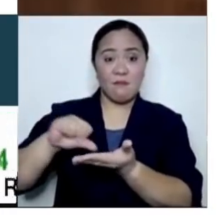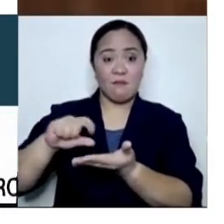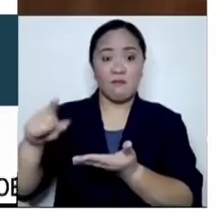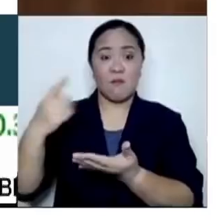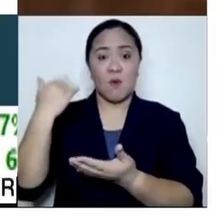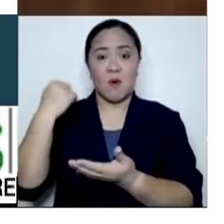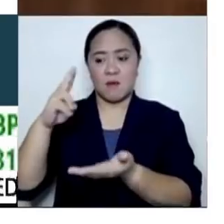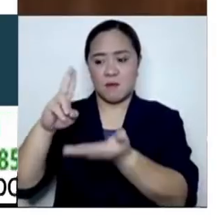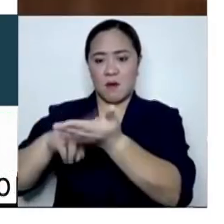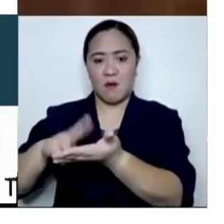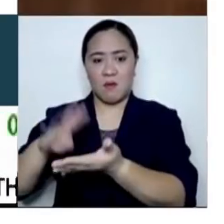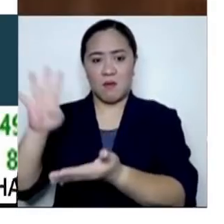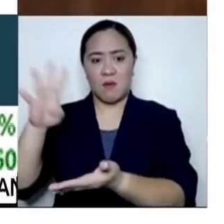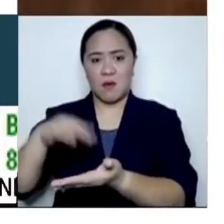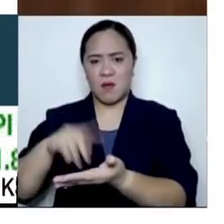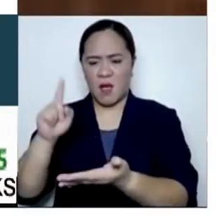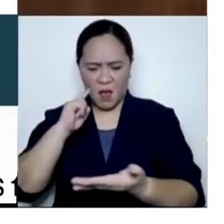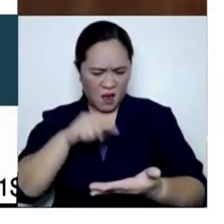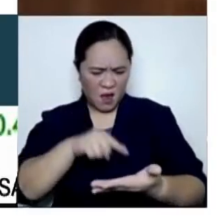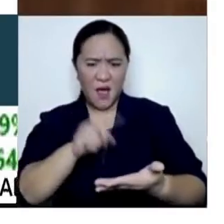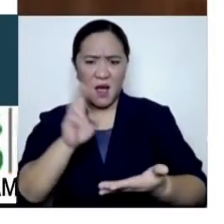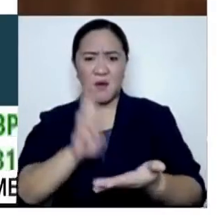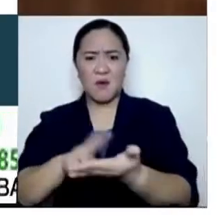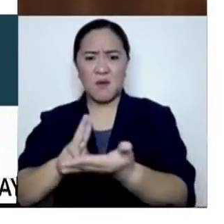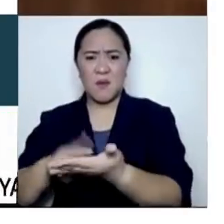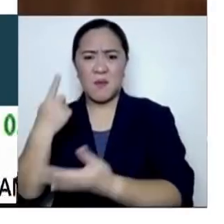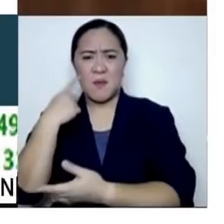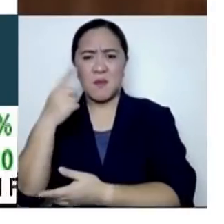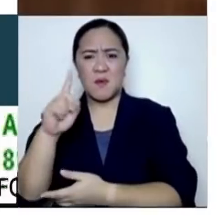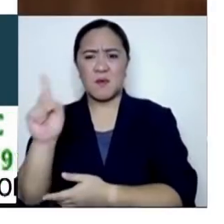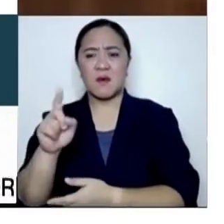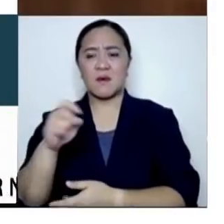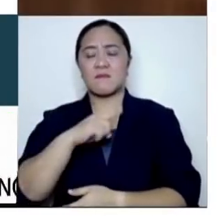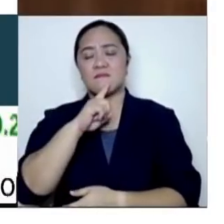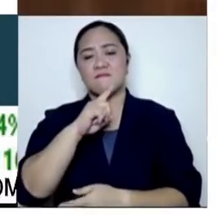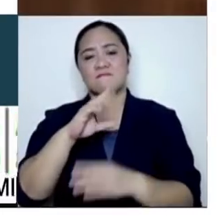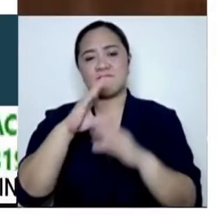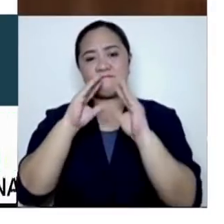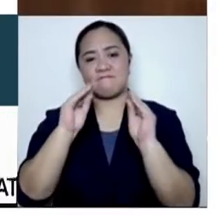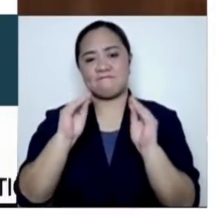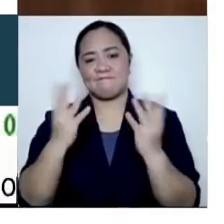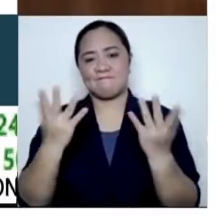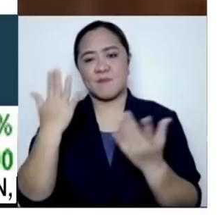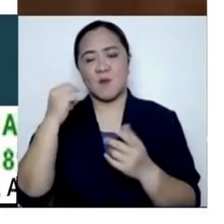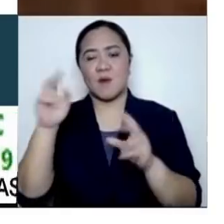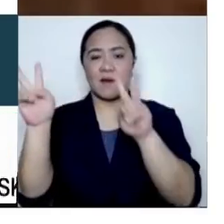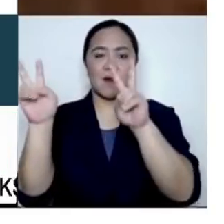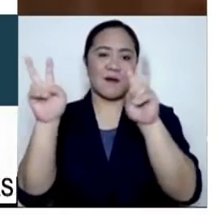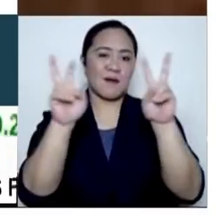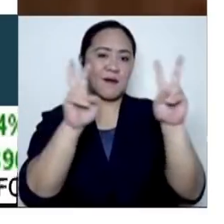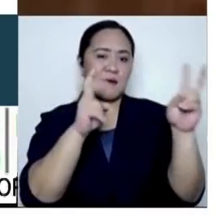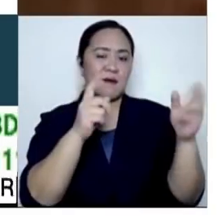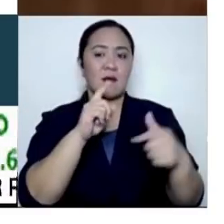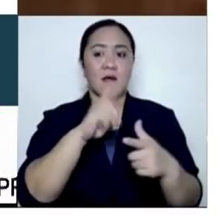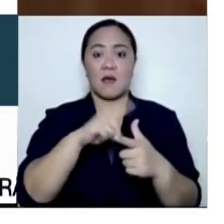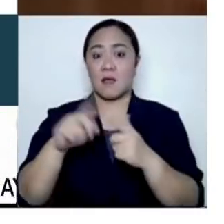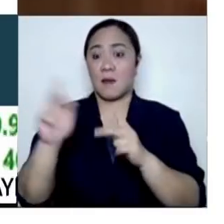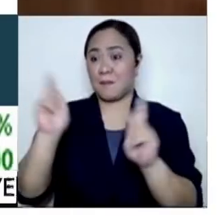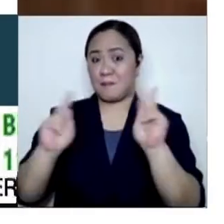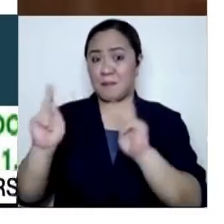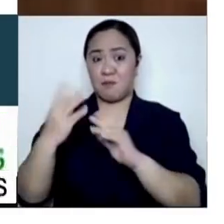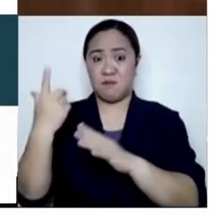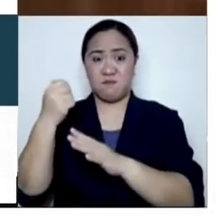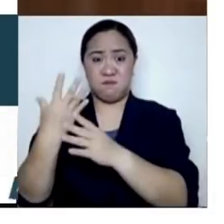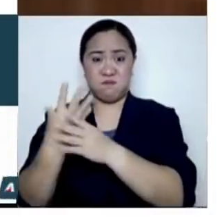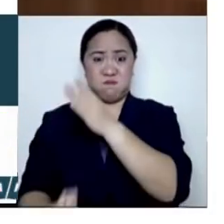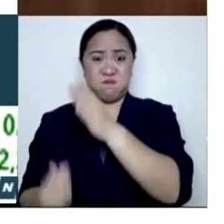pinapipirma lang siya. Hindi niya alam kung ano pinipirmahan niya. Nakakalungkot eh. Tapos yung mga Bargani, biglang mawawala. Siyempre magagalit